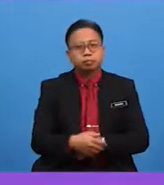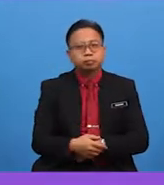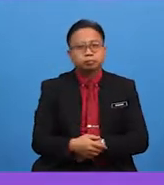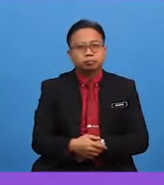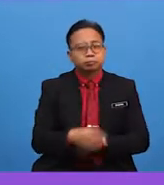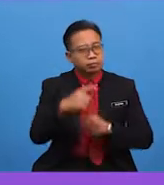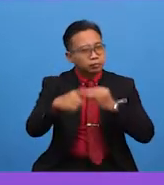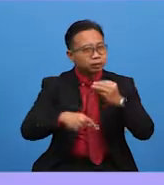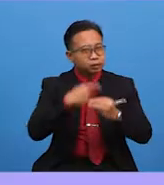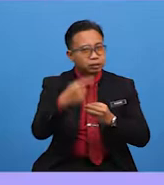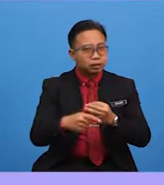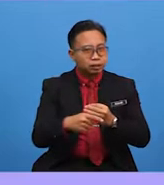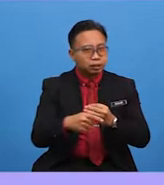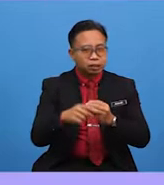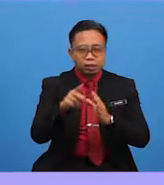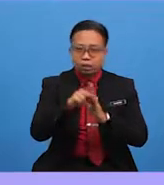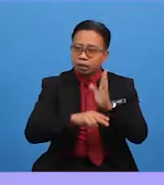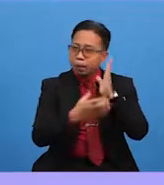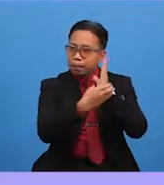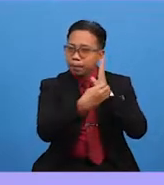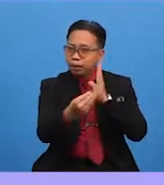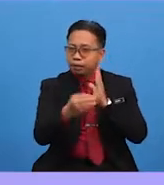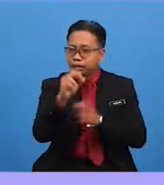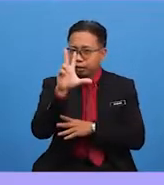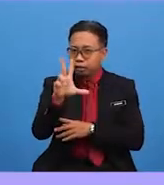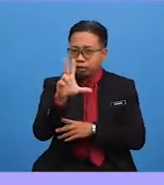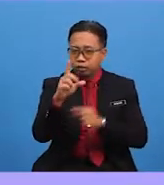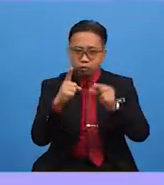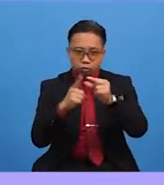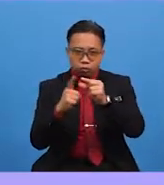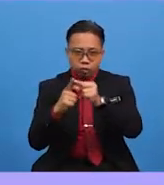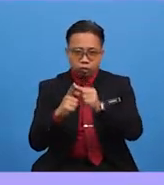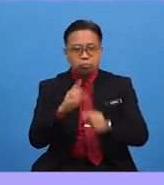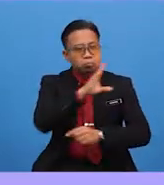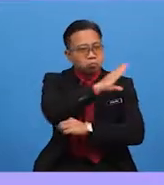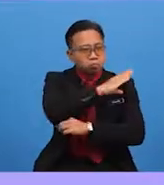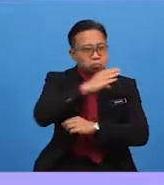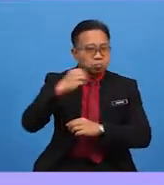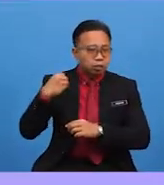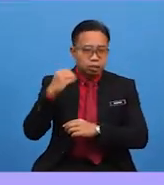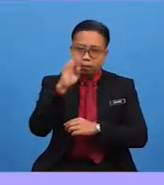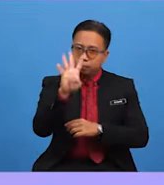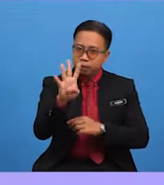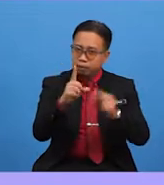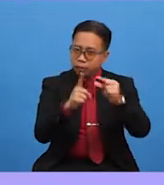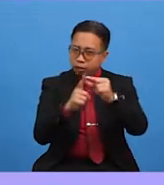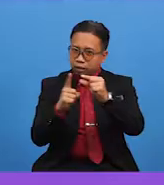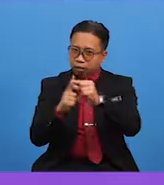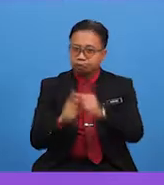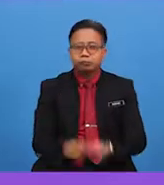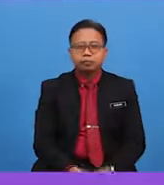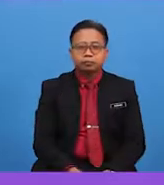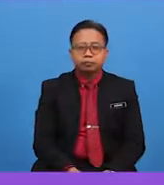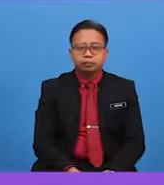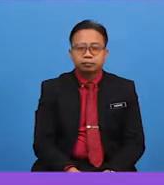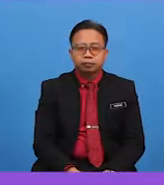lanjut tentang kemahiran 3 suku kata dan 4 suku kata.